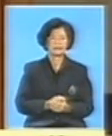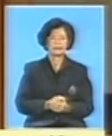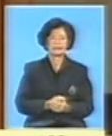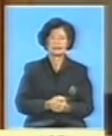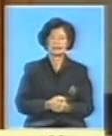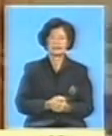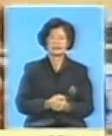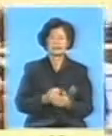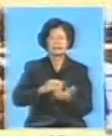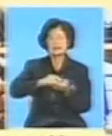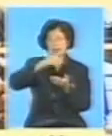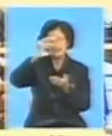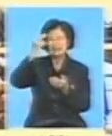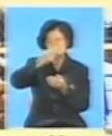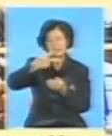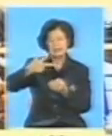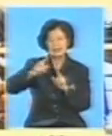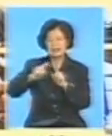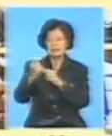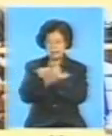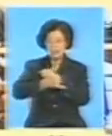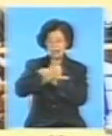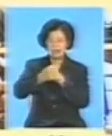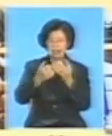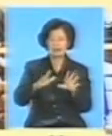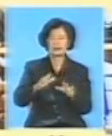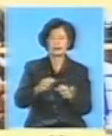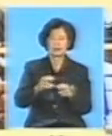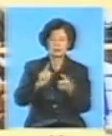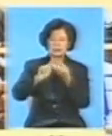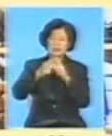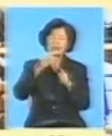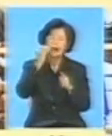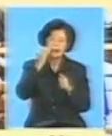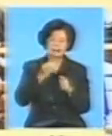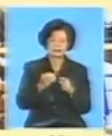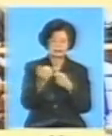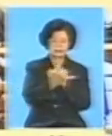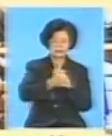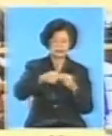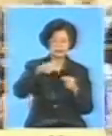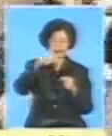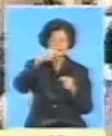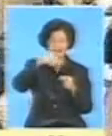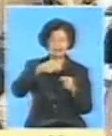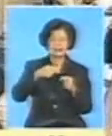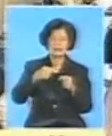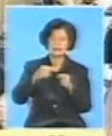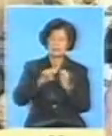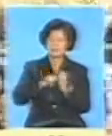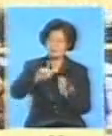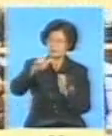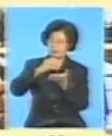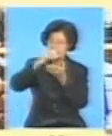เพราะนั้นถ้าเราเรียนรู้ภาษาต่างประเทศดูในรู้ว่าถ้าทำประเทศเพื่อนบ้านประเทศของเราไม่ใช่ไปเมืองนอกแล้วก็ไปเขียนประวัติศาสตร์ชาติไทยไม่